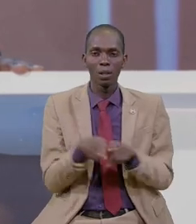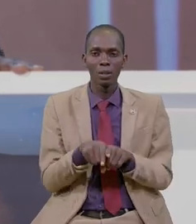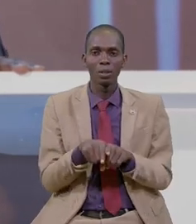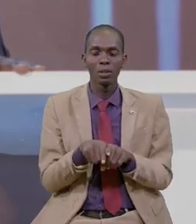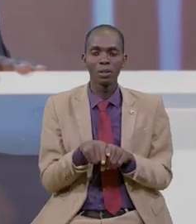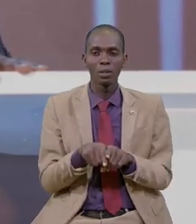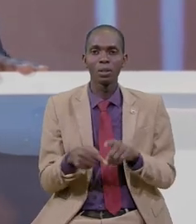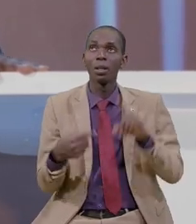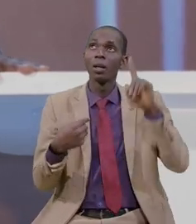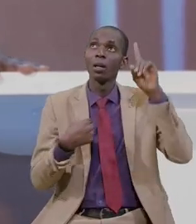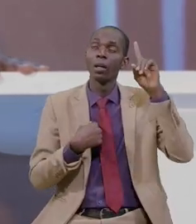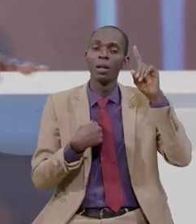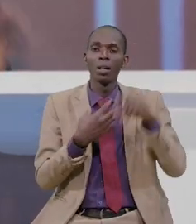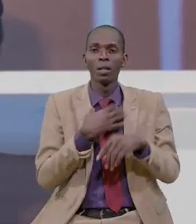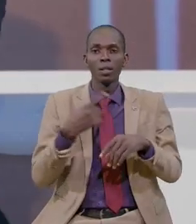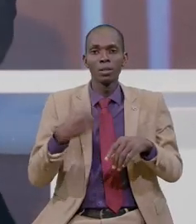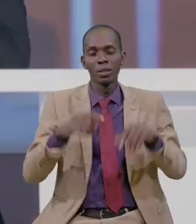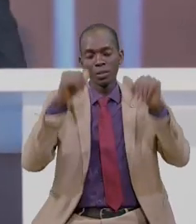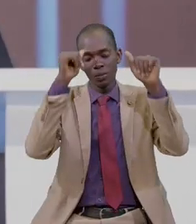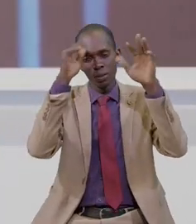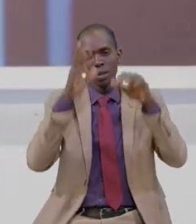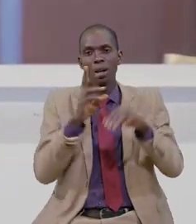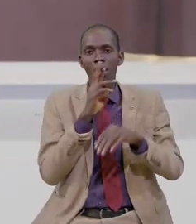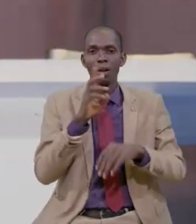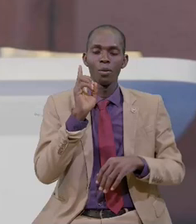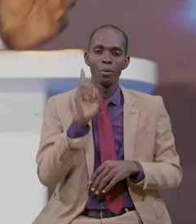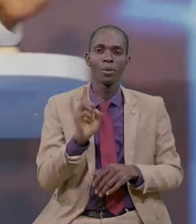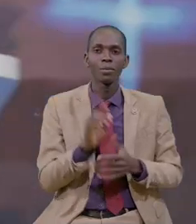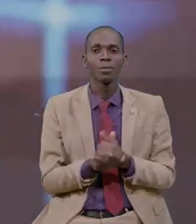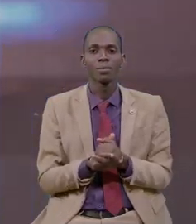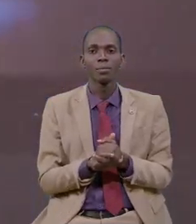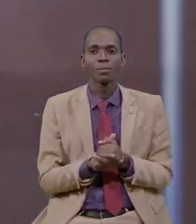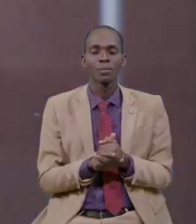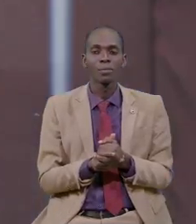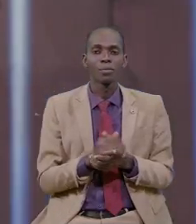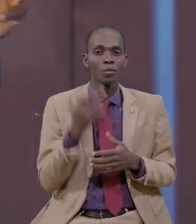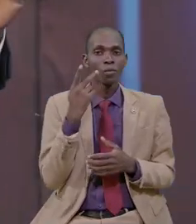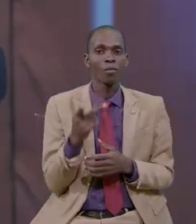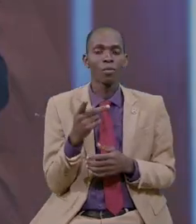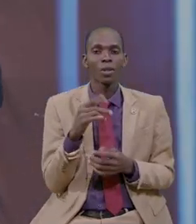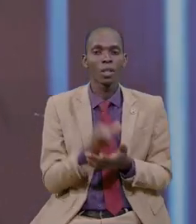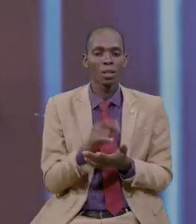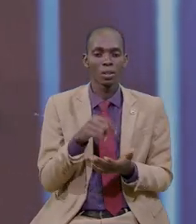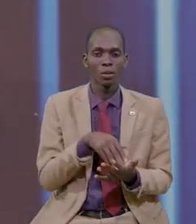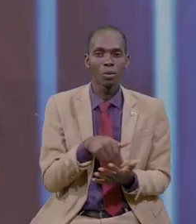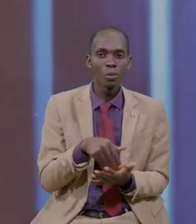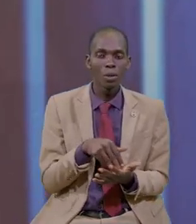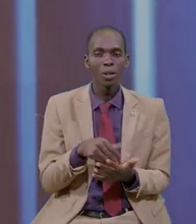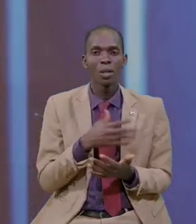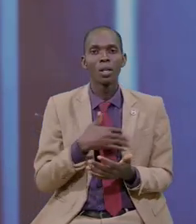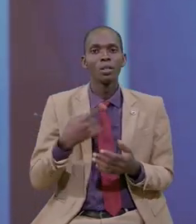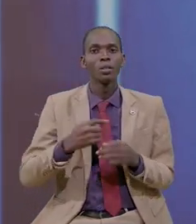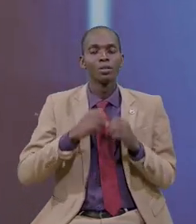moi et le Père, nous sommes un. Mais comprenez, le faible et le